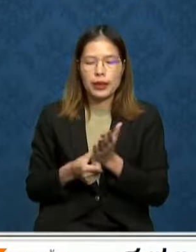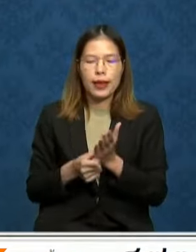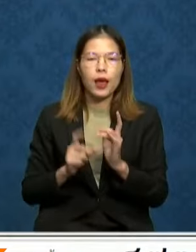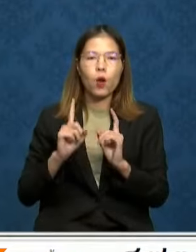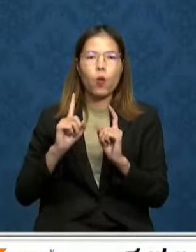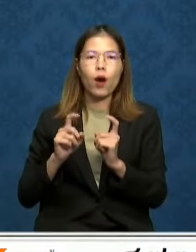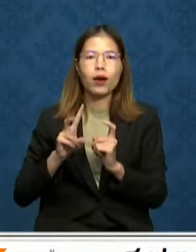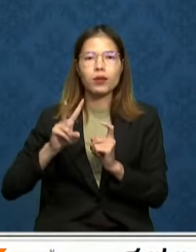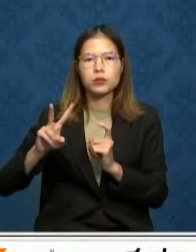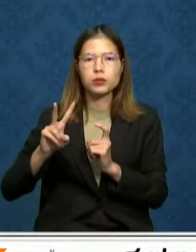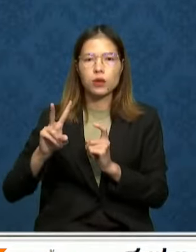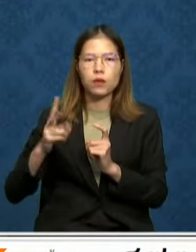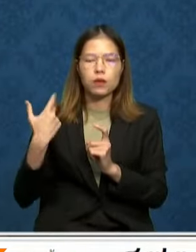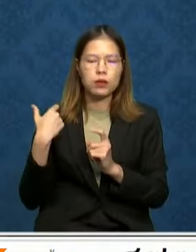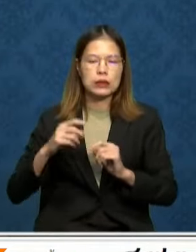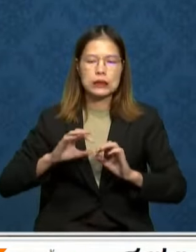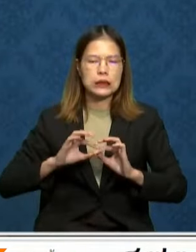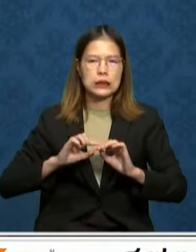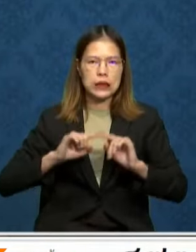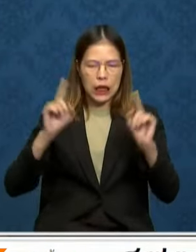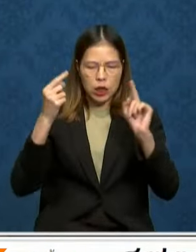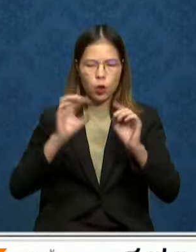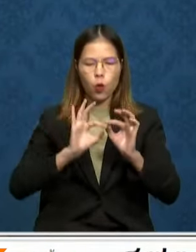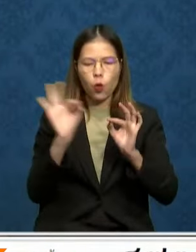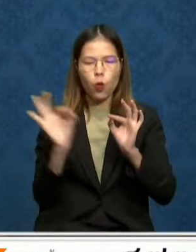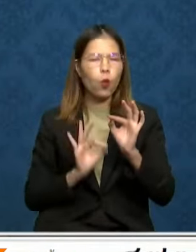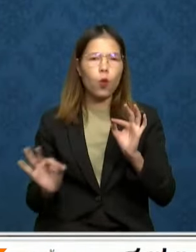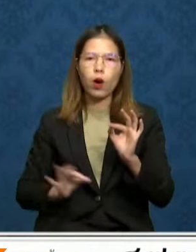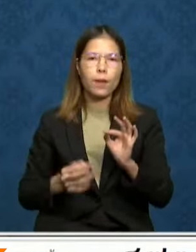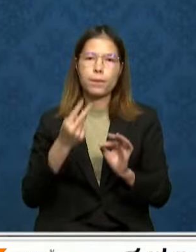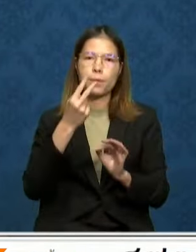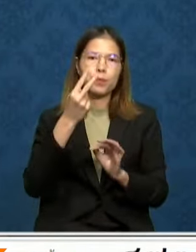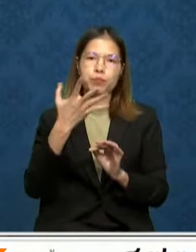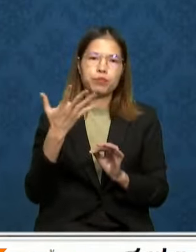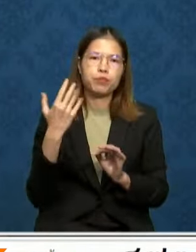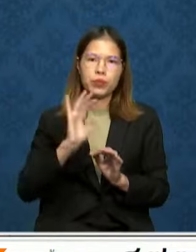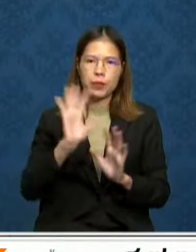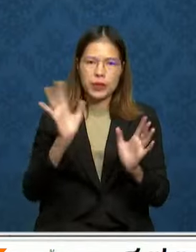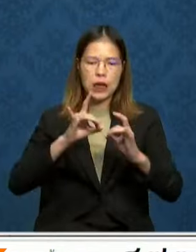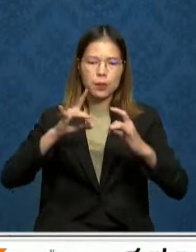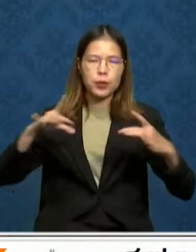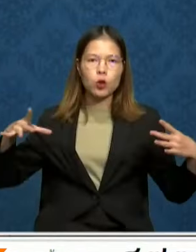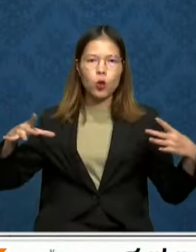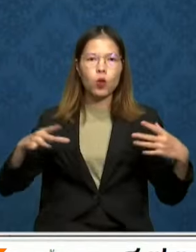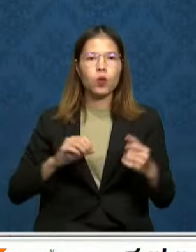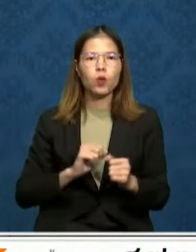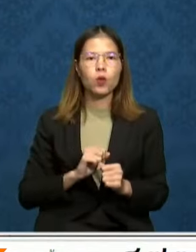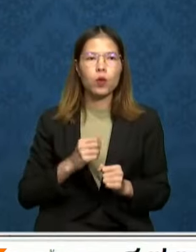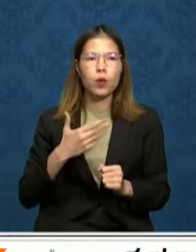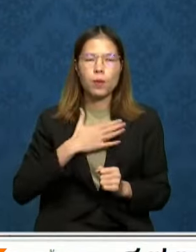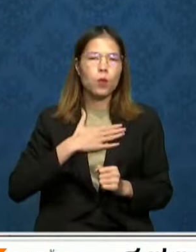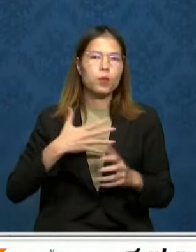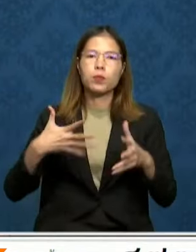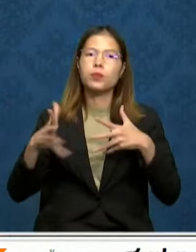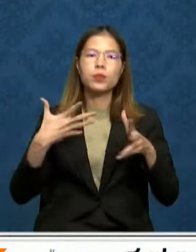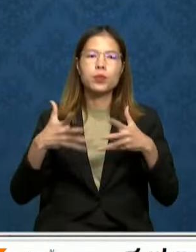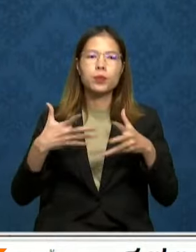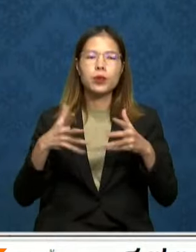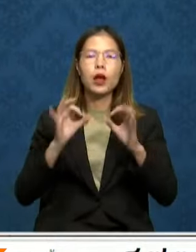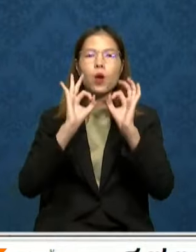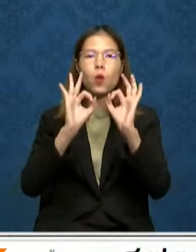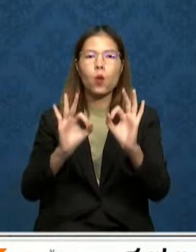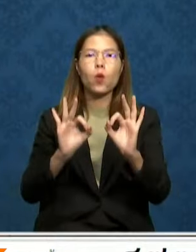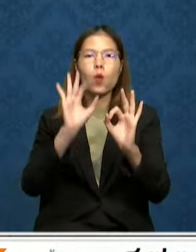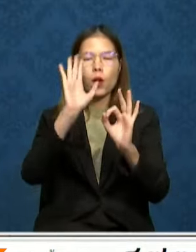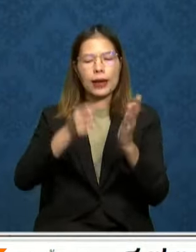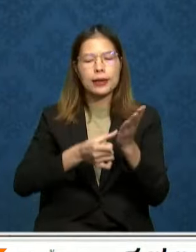2แต่ไม่ใช่ข้อความที่ปรากฏที่เห็นในจอแต่อย่างใดนะครับอันนี้ผมไม่เป็นไรถือว่าก็มี